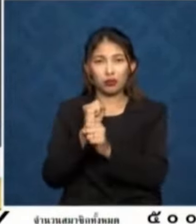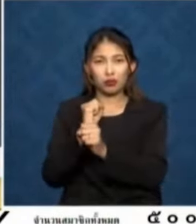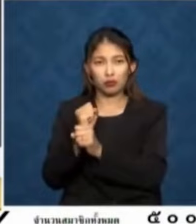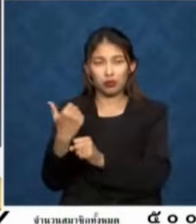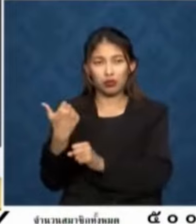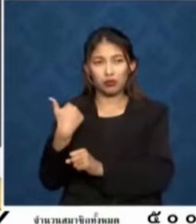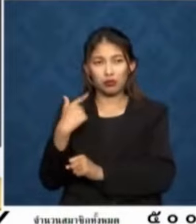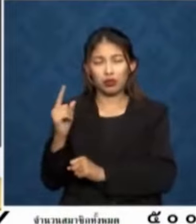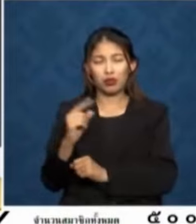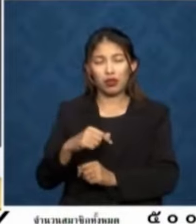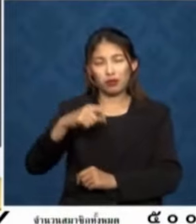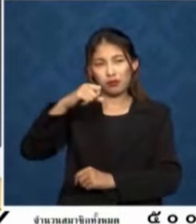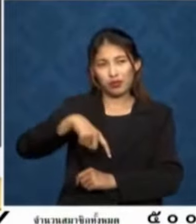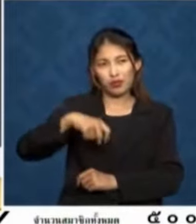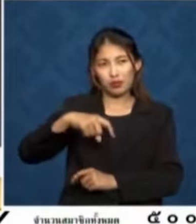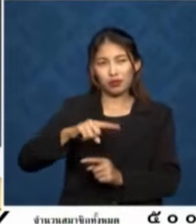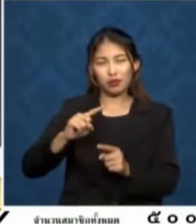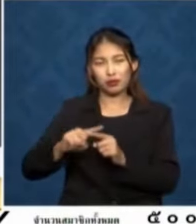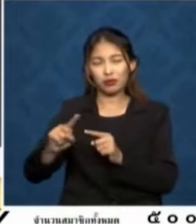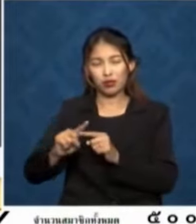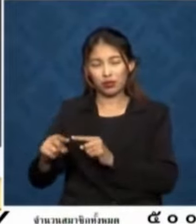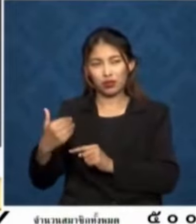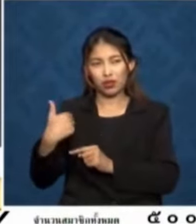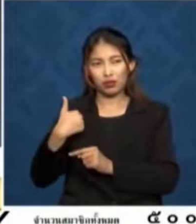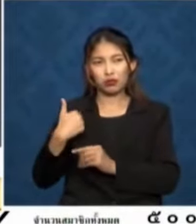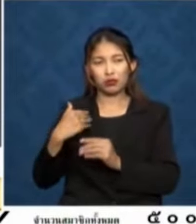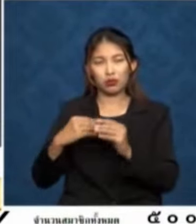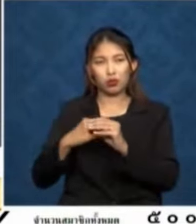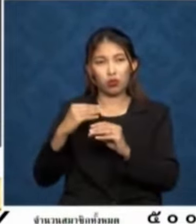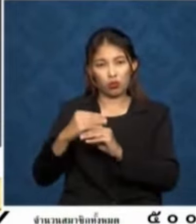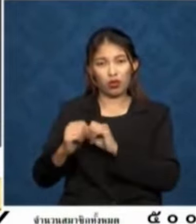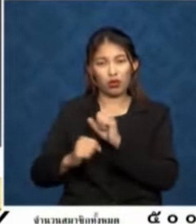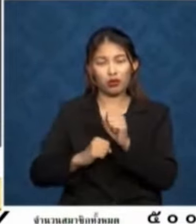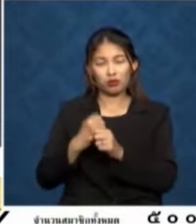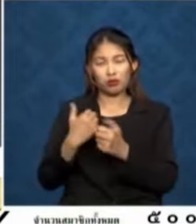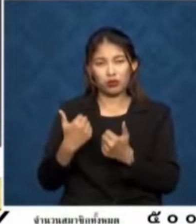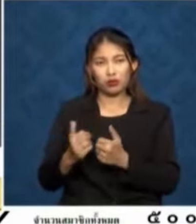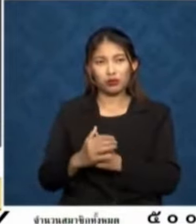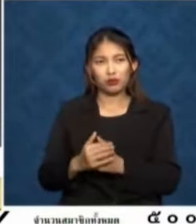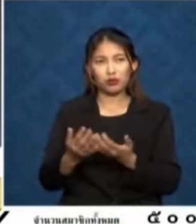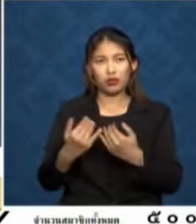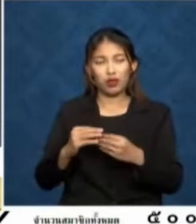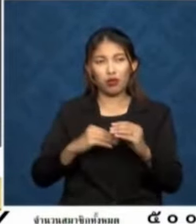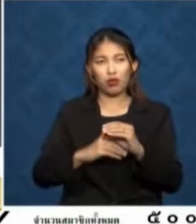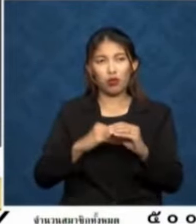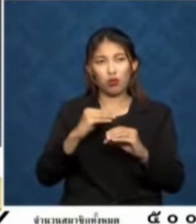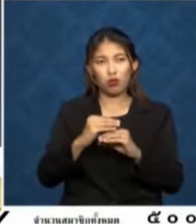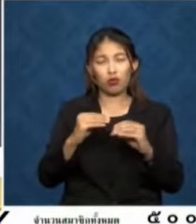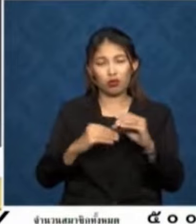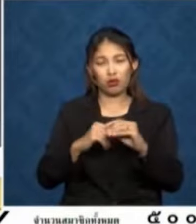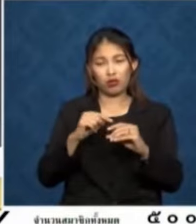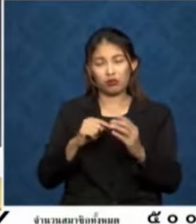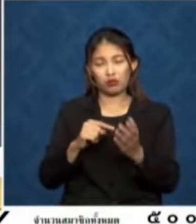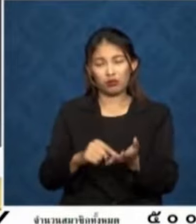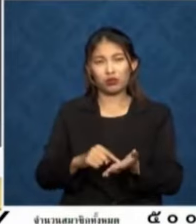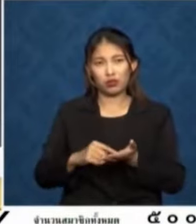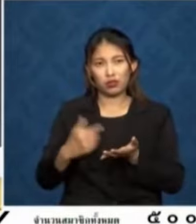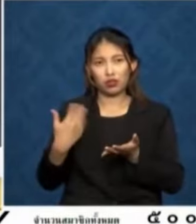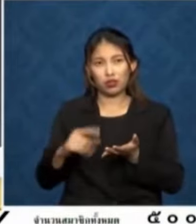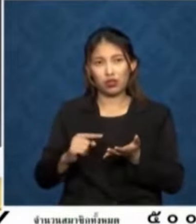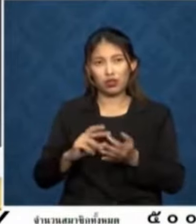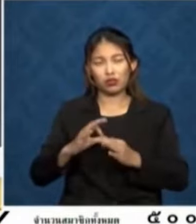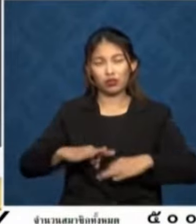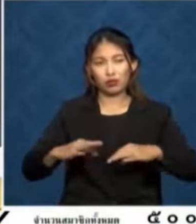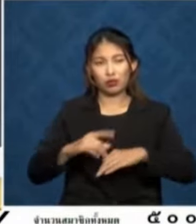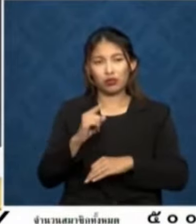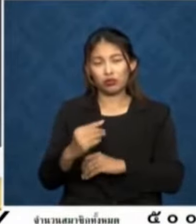ถึงความทับซ้อนของโครงการในปีเดียวกันด้วยนะคะโครงการแต่ละโครงการที่เสนอมาค่ะควรมีความ